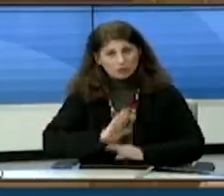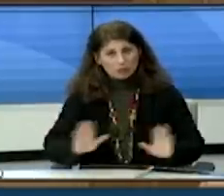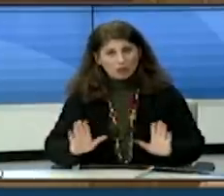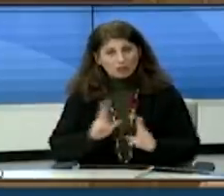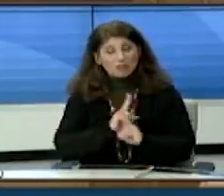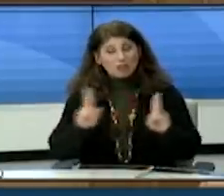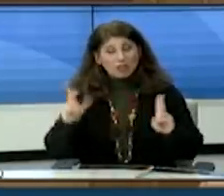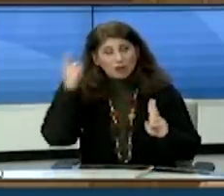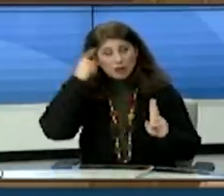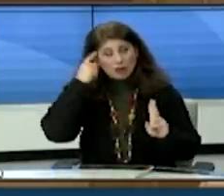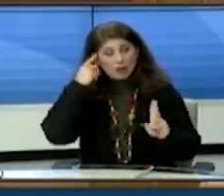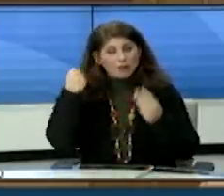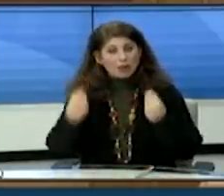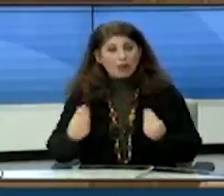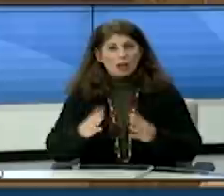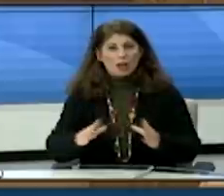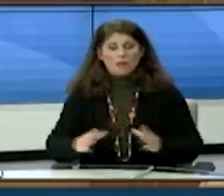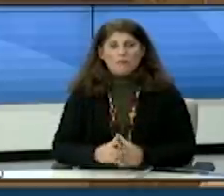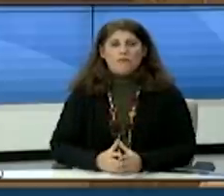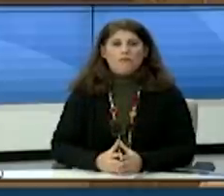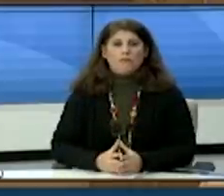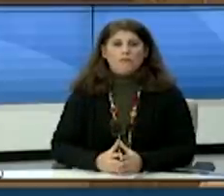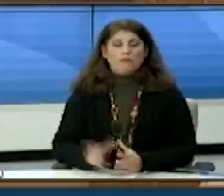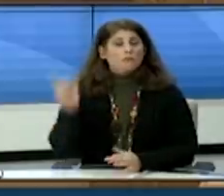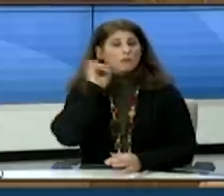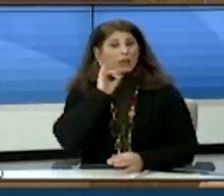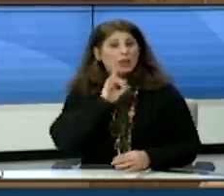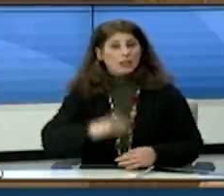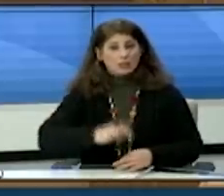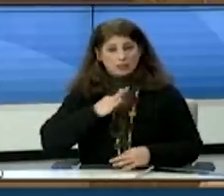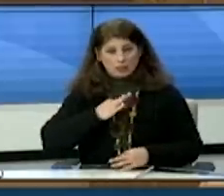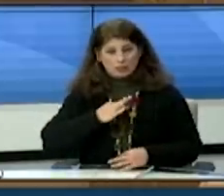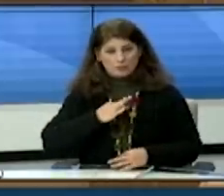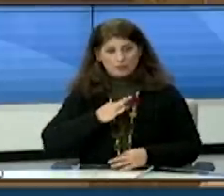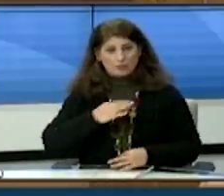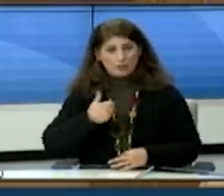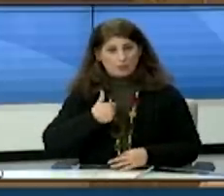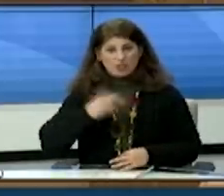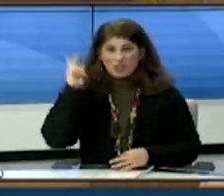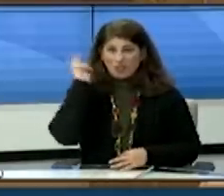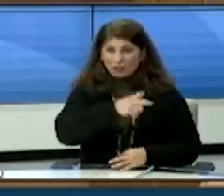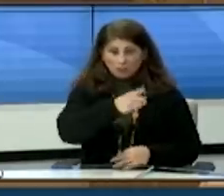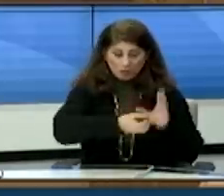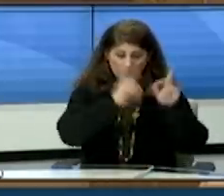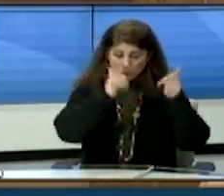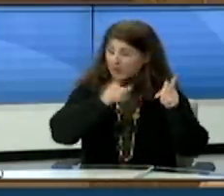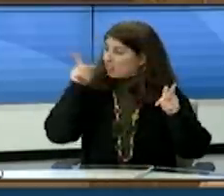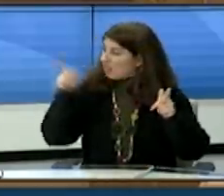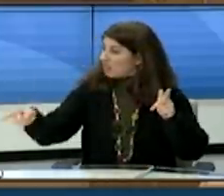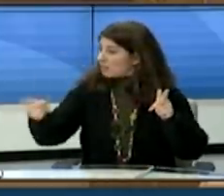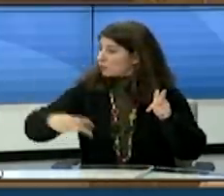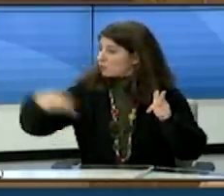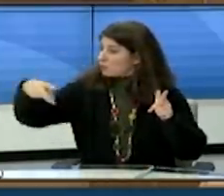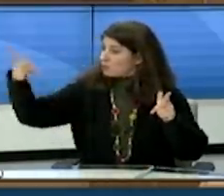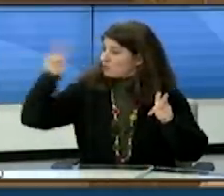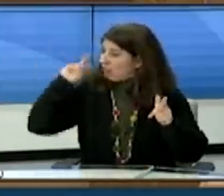και σαφήνεια. Κυρίες και κύριοι, εμείς κάνουμε μομφή και εσάς και σε εσάς το ΣΥΡΙΖΑ